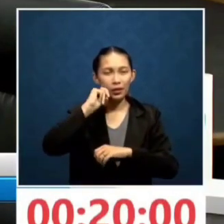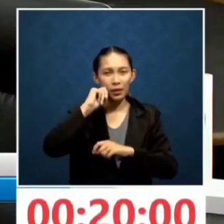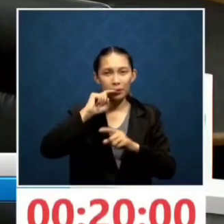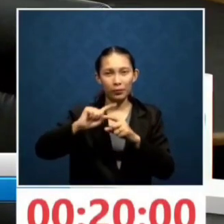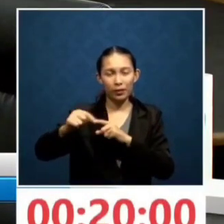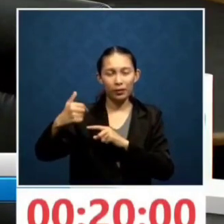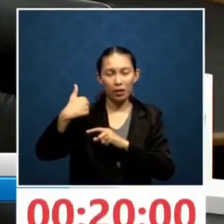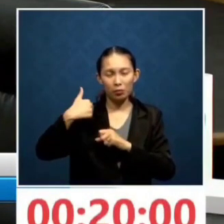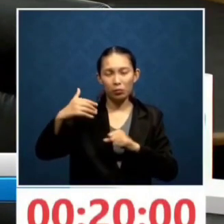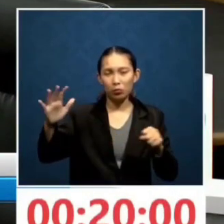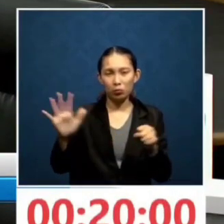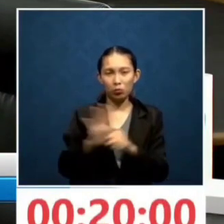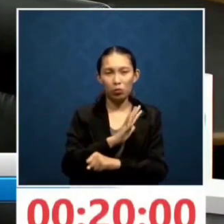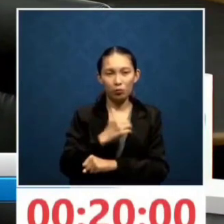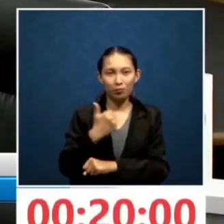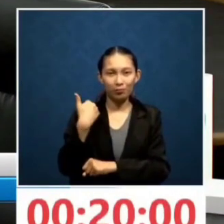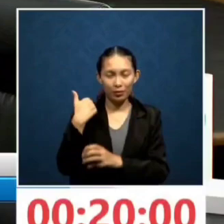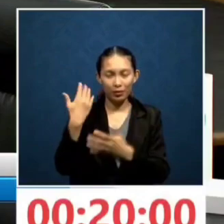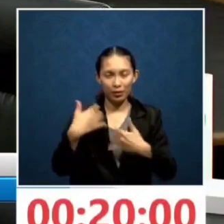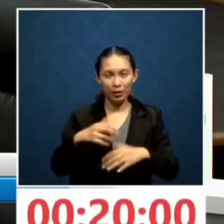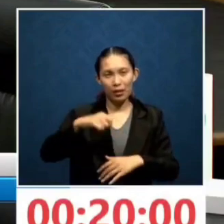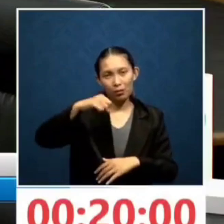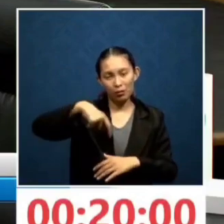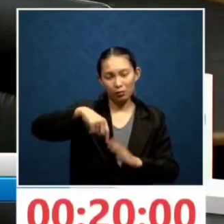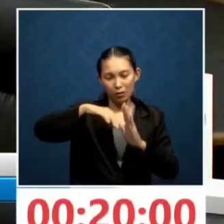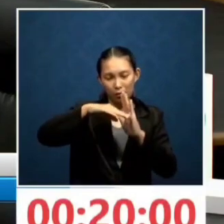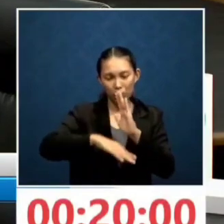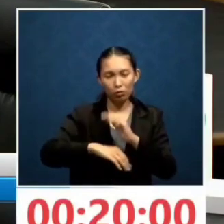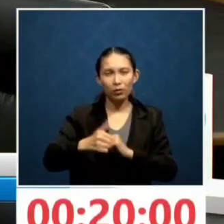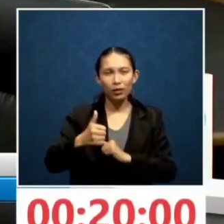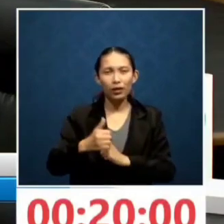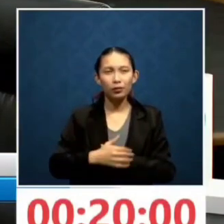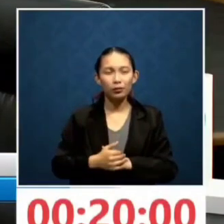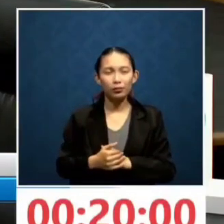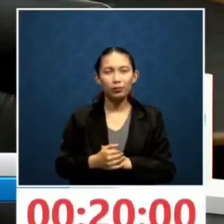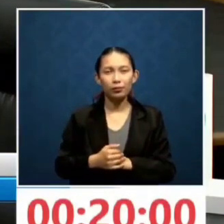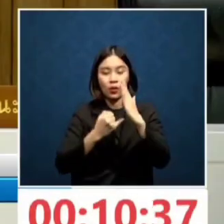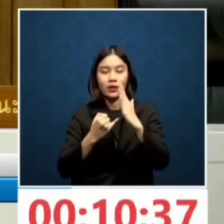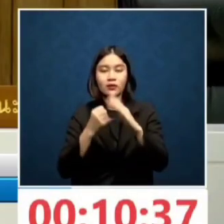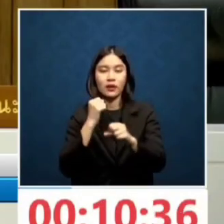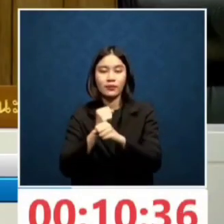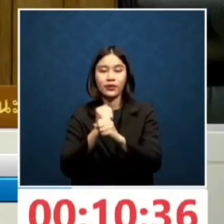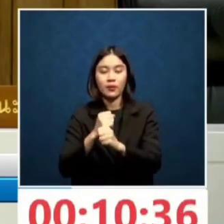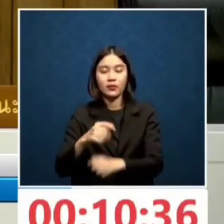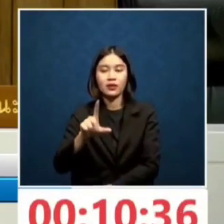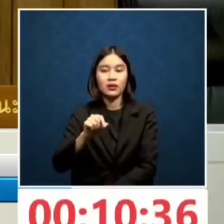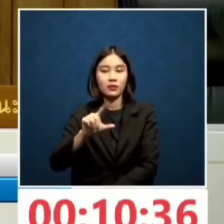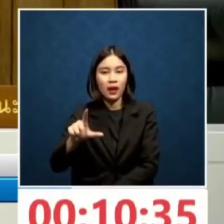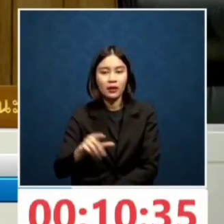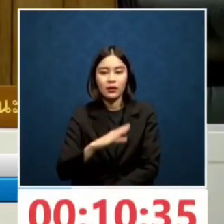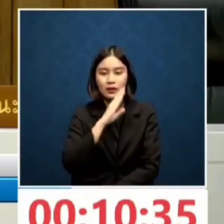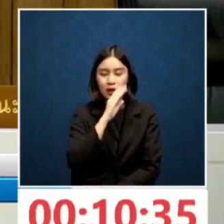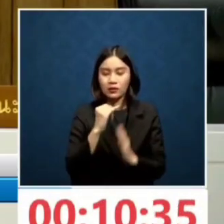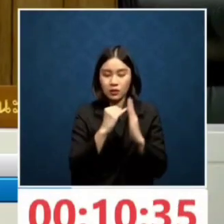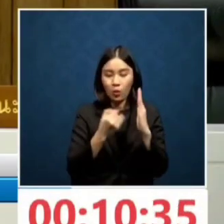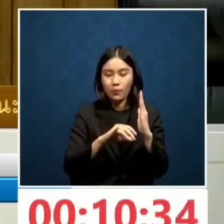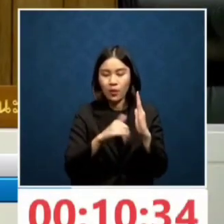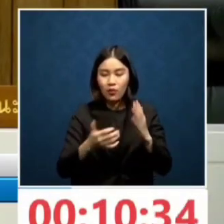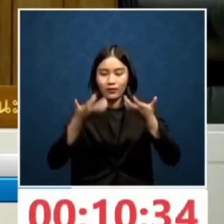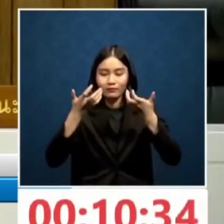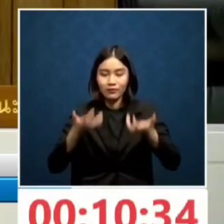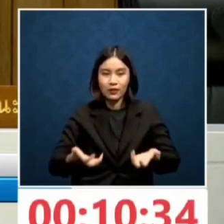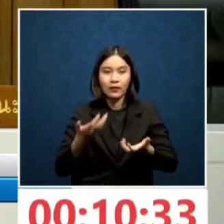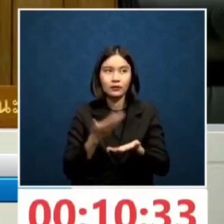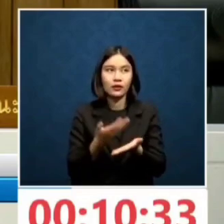กระทู้ได้แก่เรื่องการแจ้งเตือนภัยพิบัติทางน้ำของนายนพดลพริ้งสกุลโดยมีนายทรงศักดิ์ทองศรีรัฐมนตรี